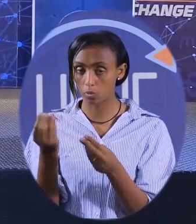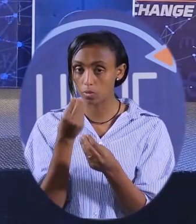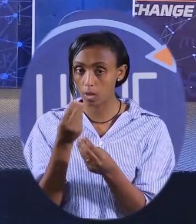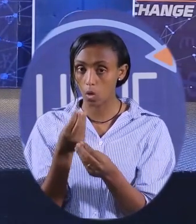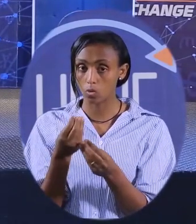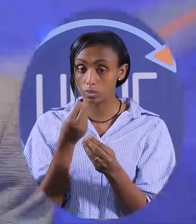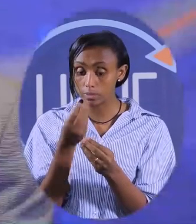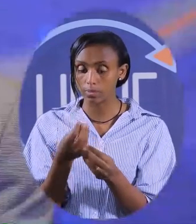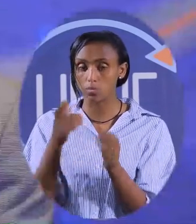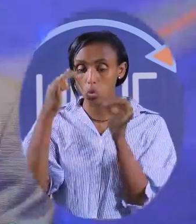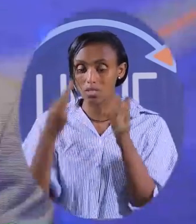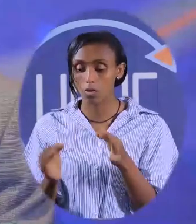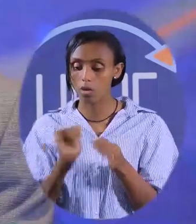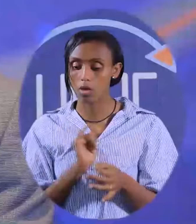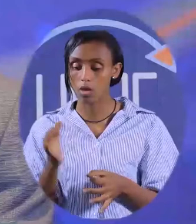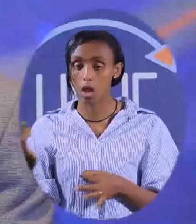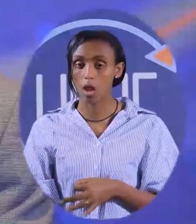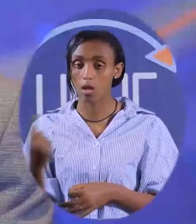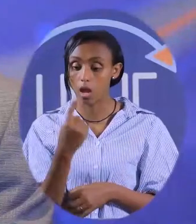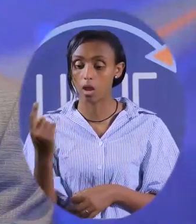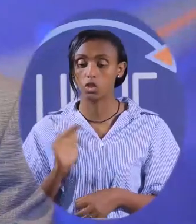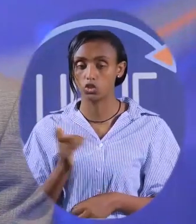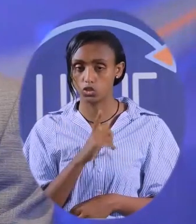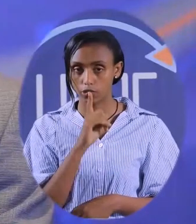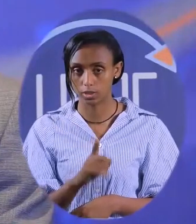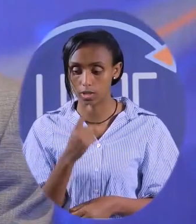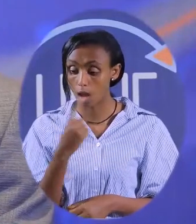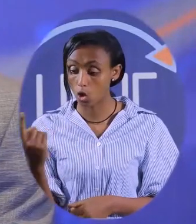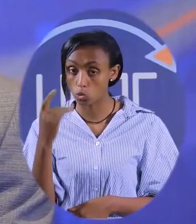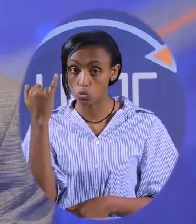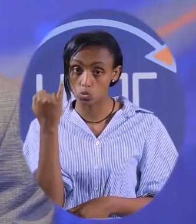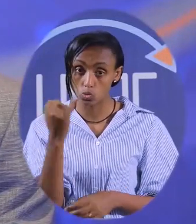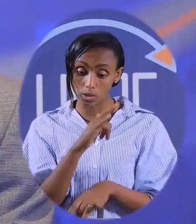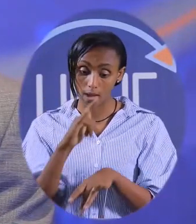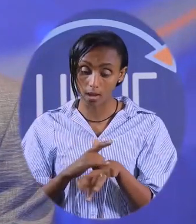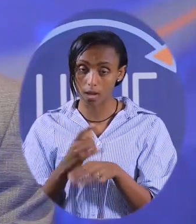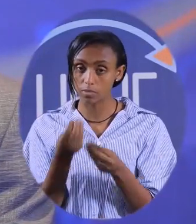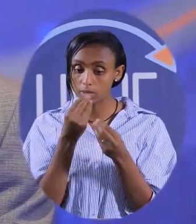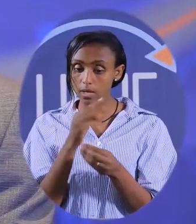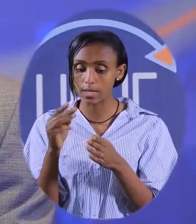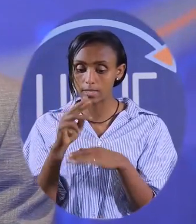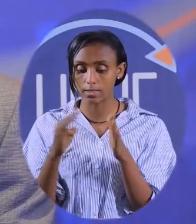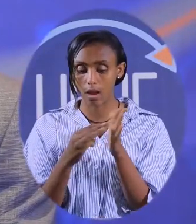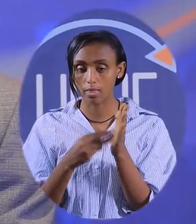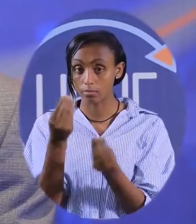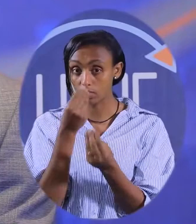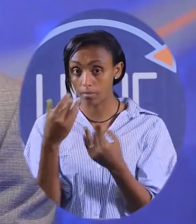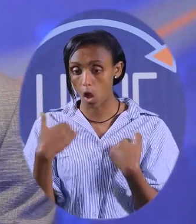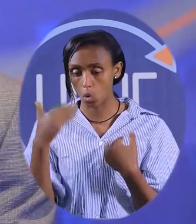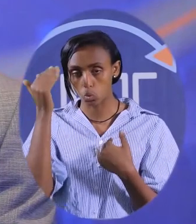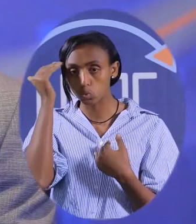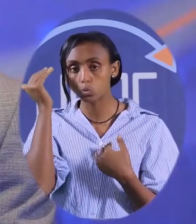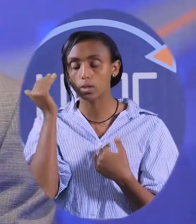ላይ የምንወስነው እያንዳንዳችን ነው። ይሄም ደግሞ የሚሆነው እያንዳንዱ ዜጋ ስለ ምግብና ሥርዓተ ምግብ ያለውን